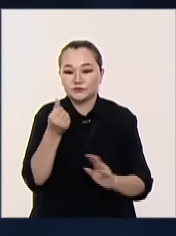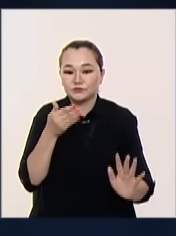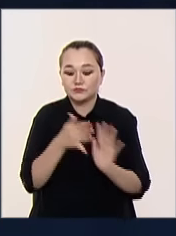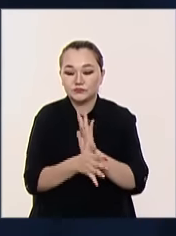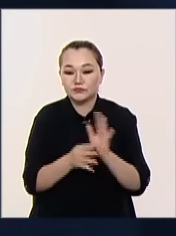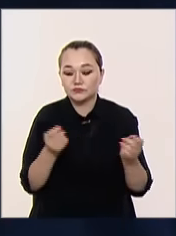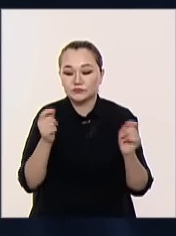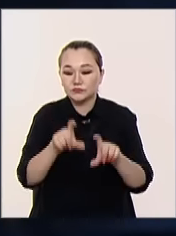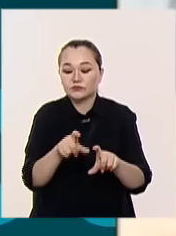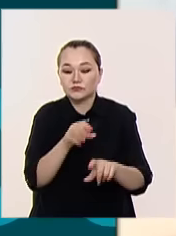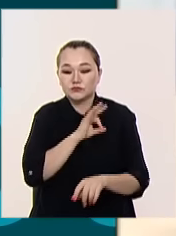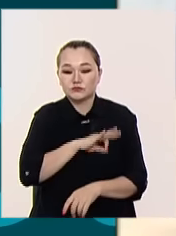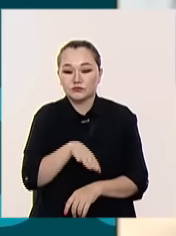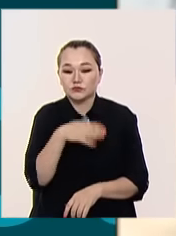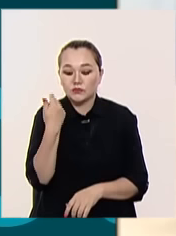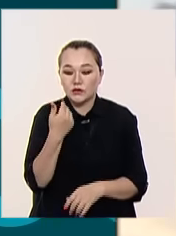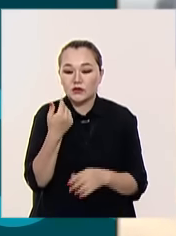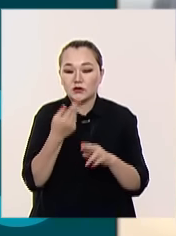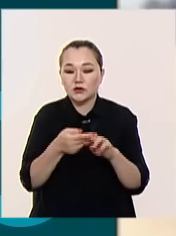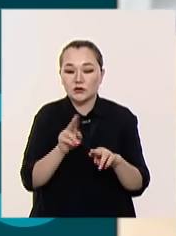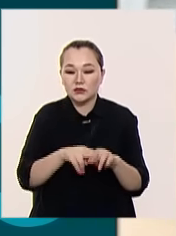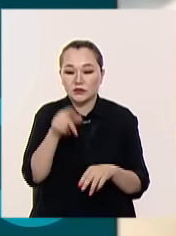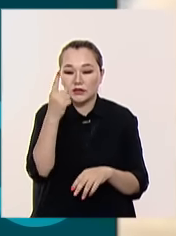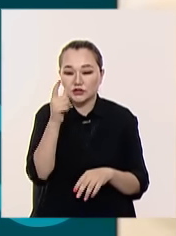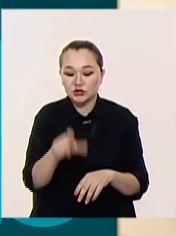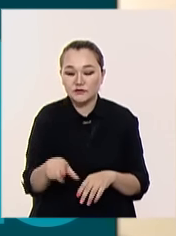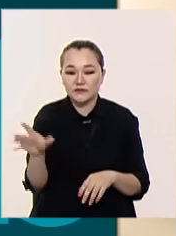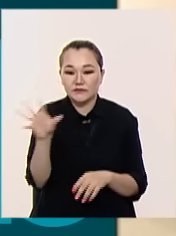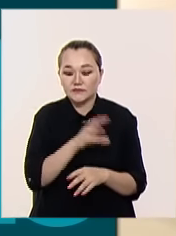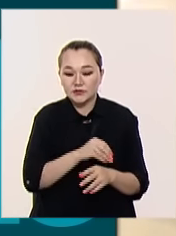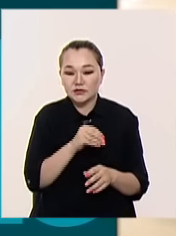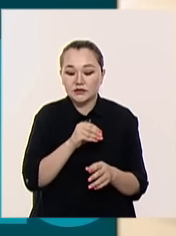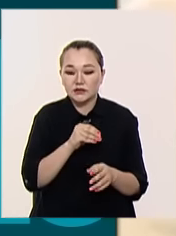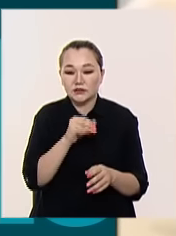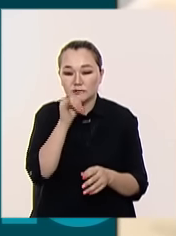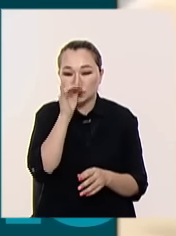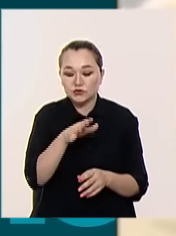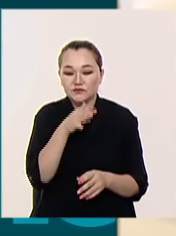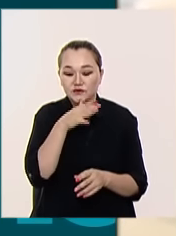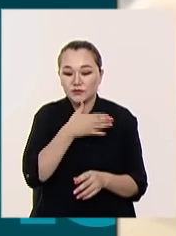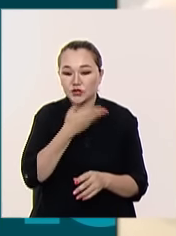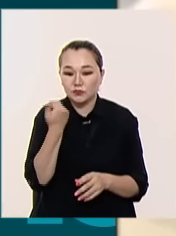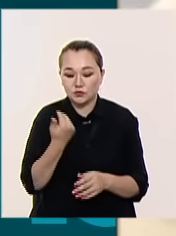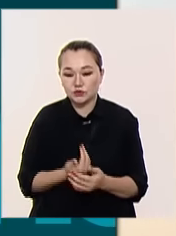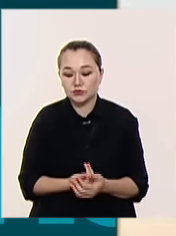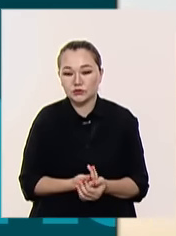өсірмесек пайда көре алмаймыз. Өйткені бір адам оның дәрілігін алып жүре алмайды. Оның уақыты жетпейді.